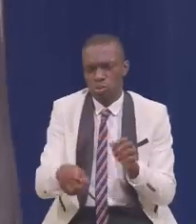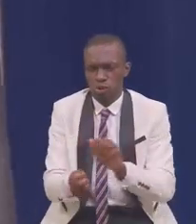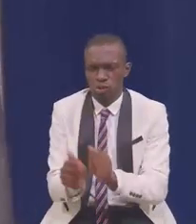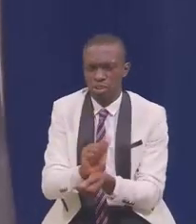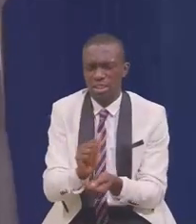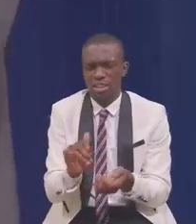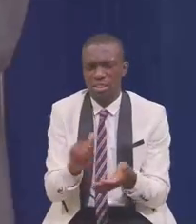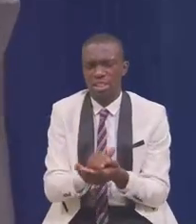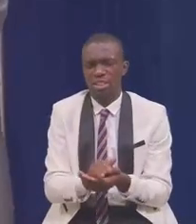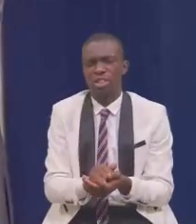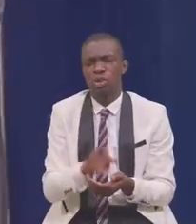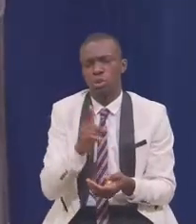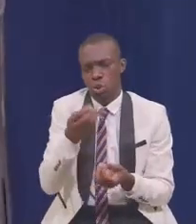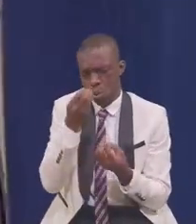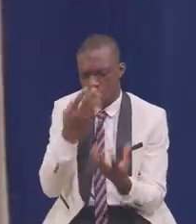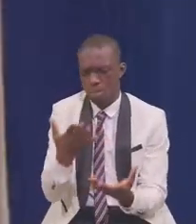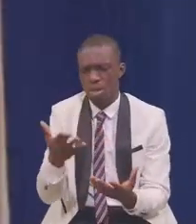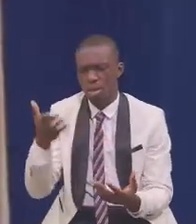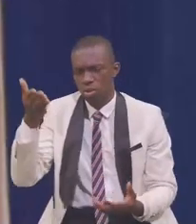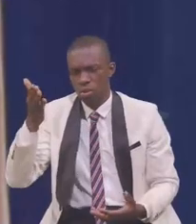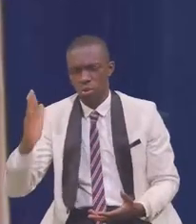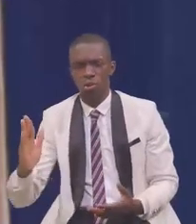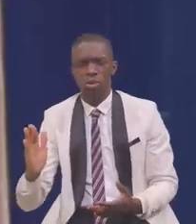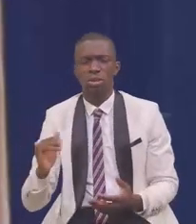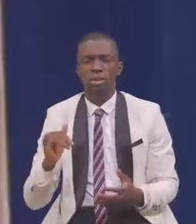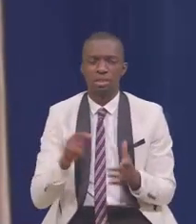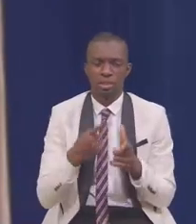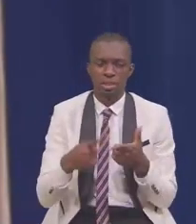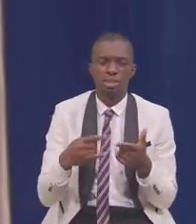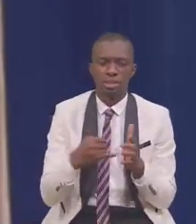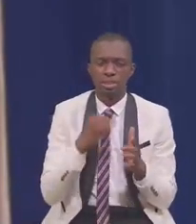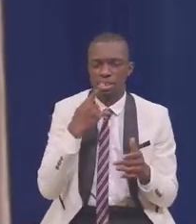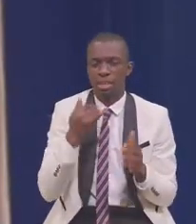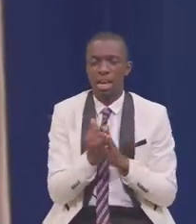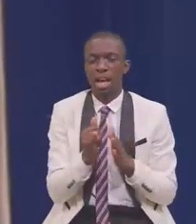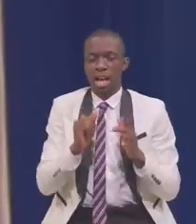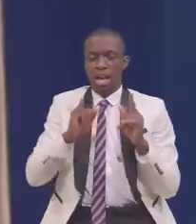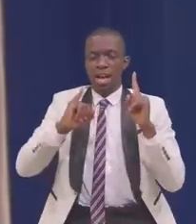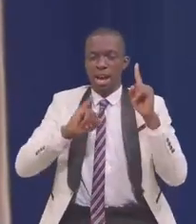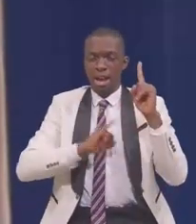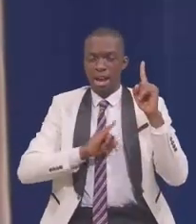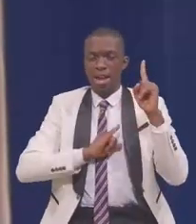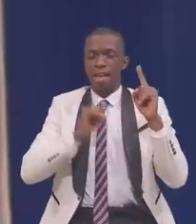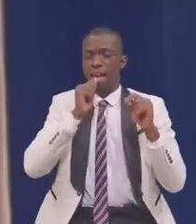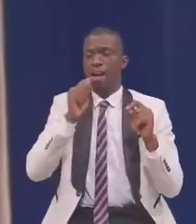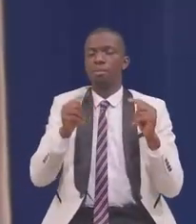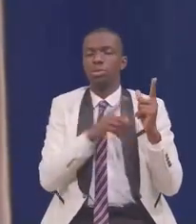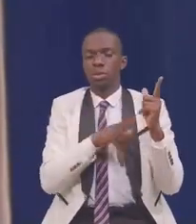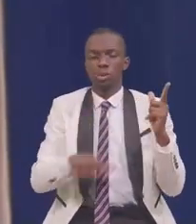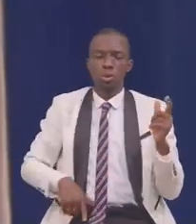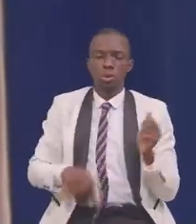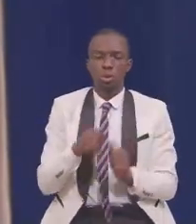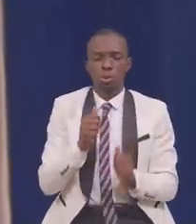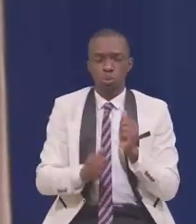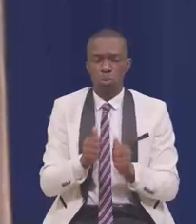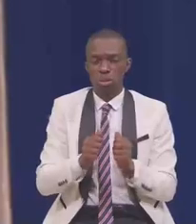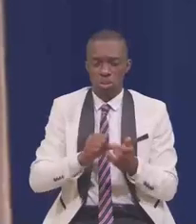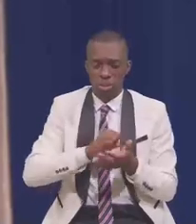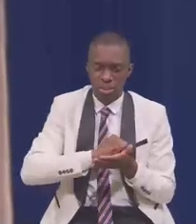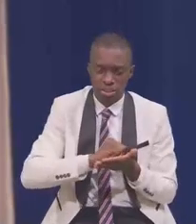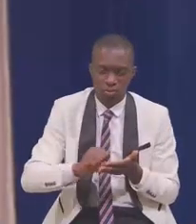en préparation. Je suis l'Éternel qui vous sanctifie. Je suis l'Éternel qui vous sanctifie. Vous faites